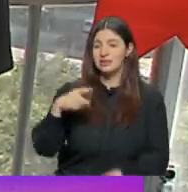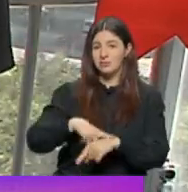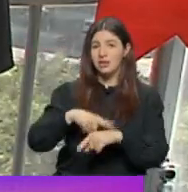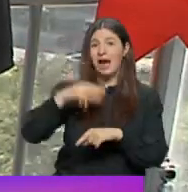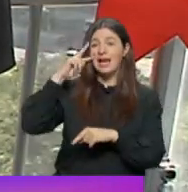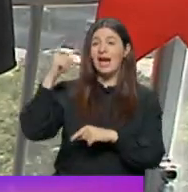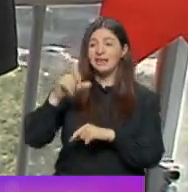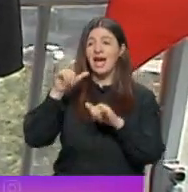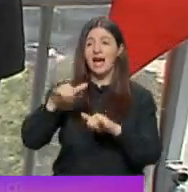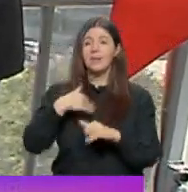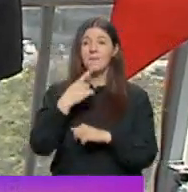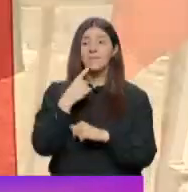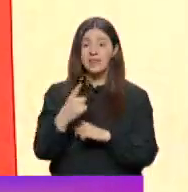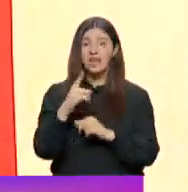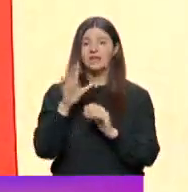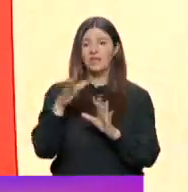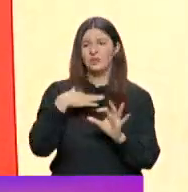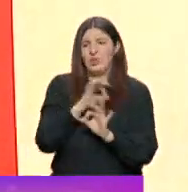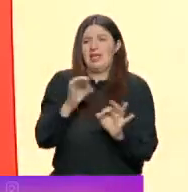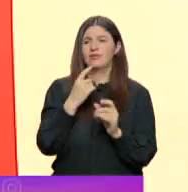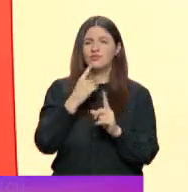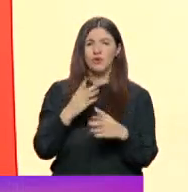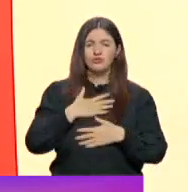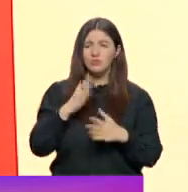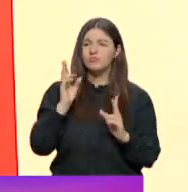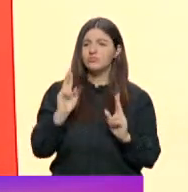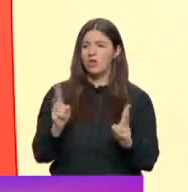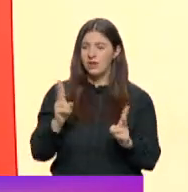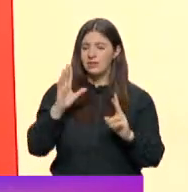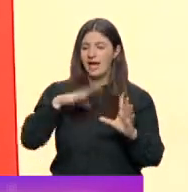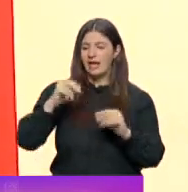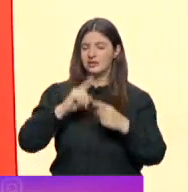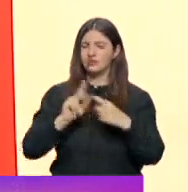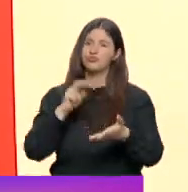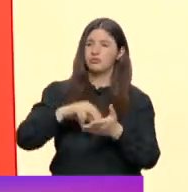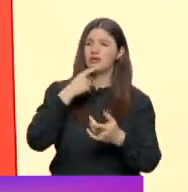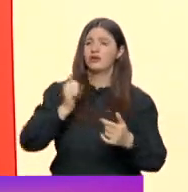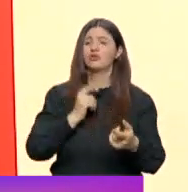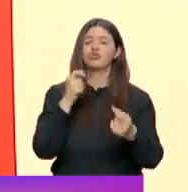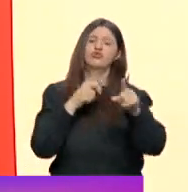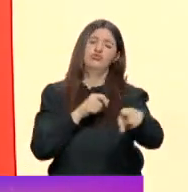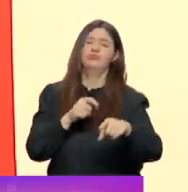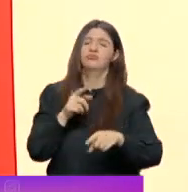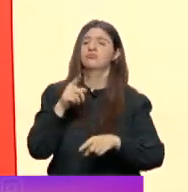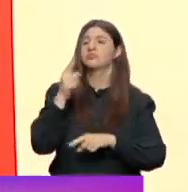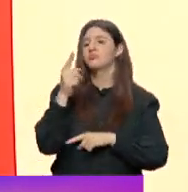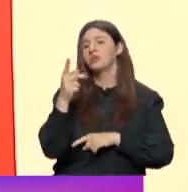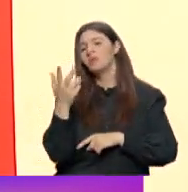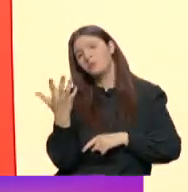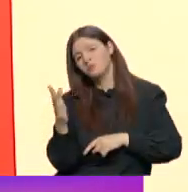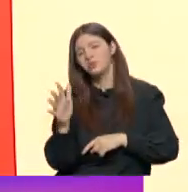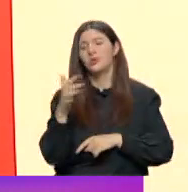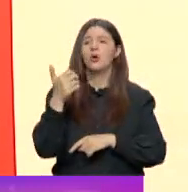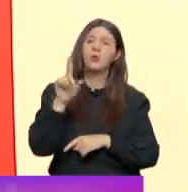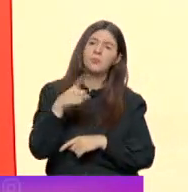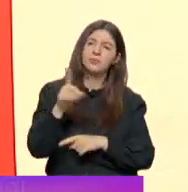ayında aynı şeyi söylemiştik. Şimdi bakın ben çok net söyleyeceğim. Normalde her siyasetçi çıkıyor diyor ki asgari ücret şu kadar olsun. İşte 3 bin lira olsun, 5 bin lira olsun, 10